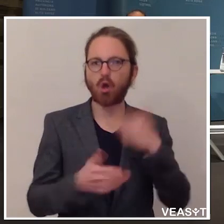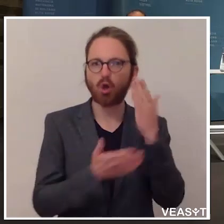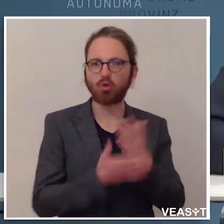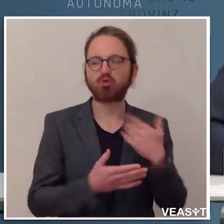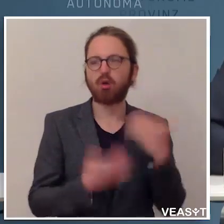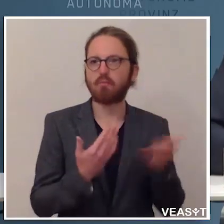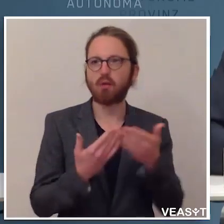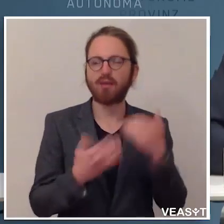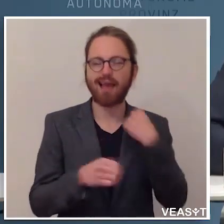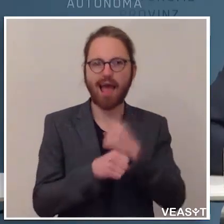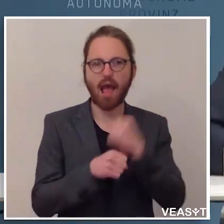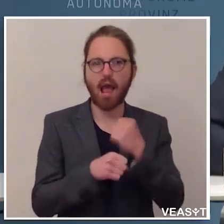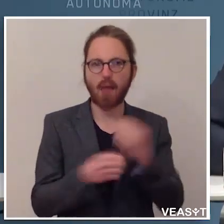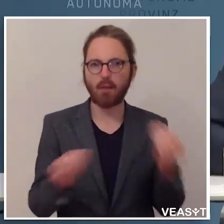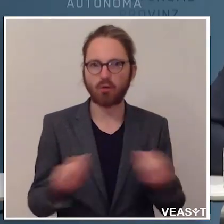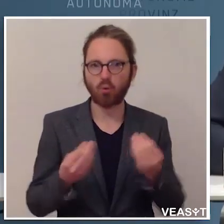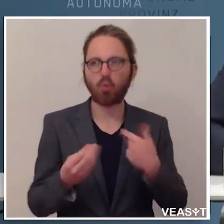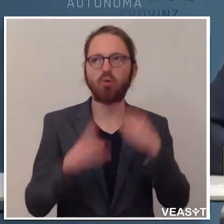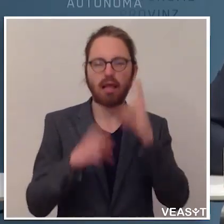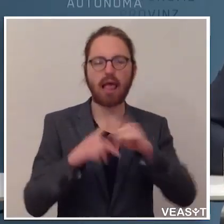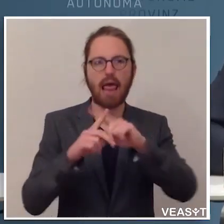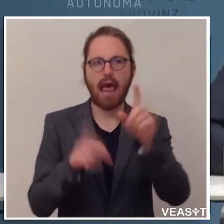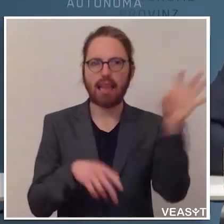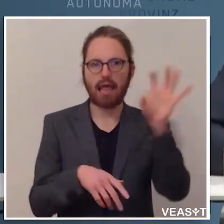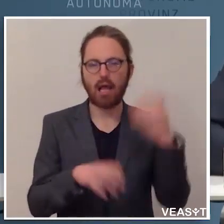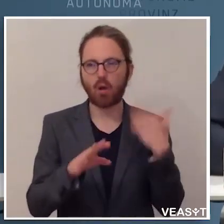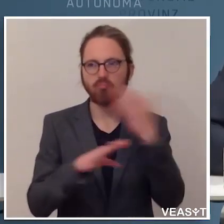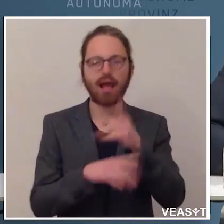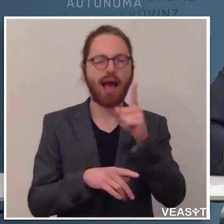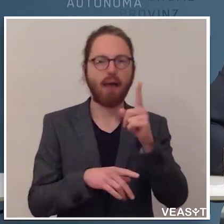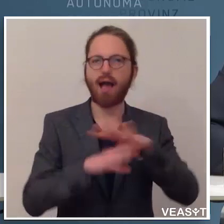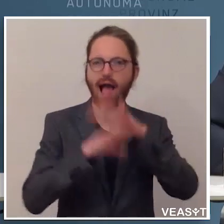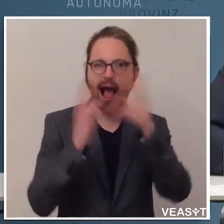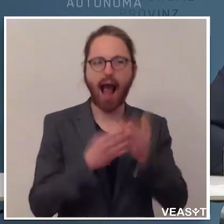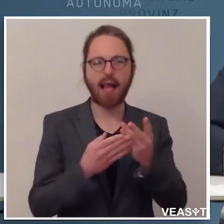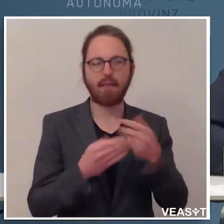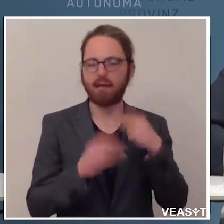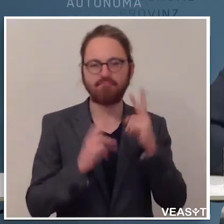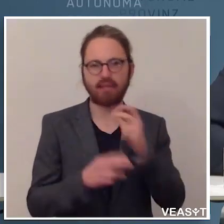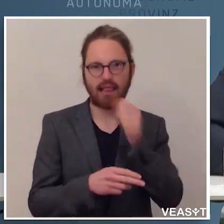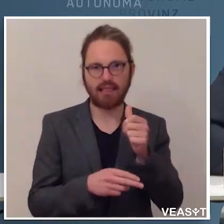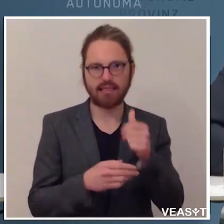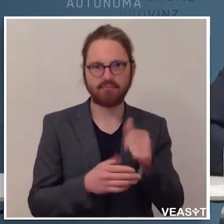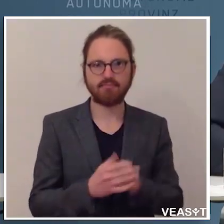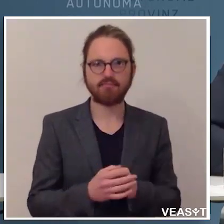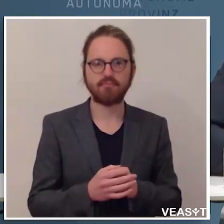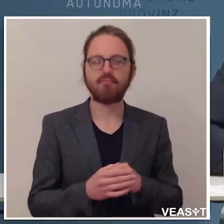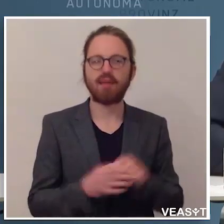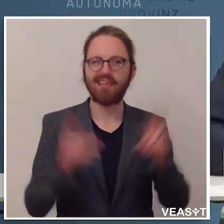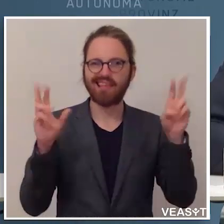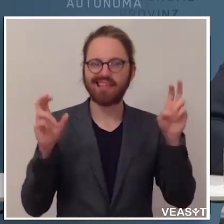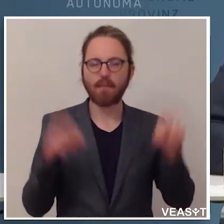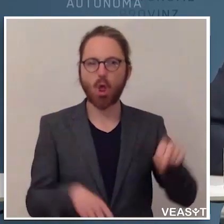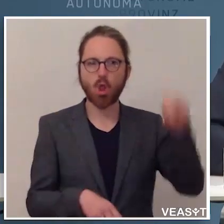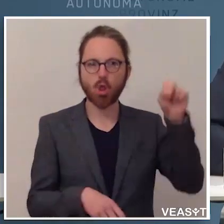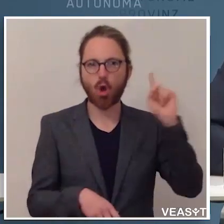eine absolute allgemeine Bewegungsfreiheit. Zum Thema Nord- und Südtirol, auch hier, also Nordosttirol,